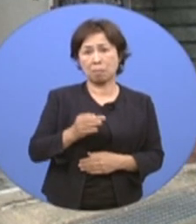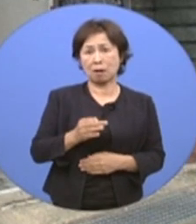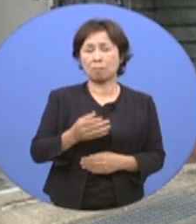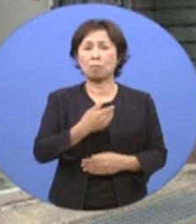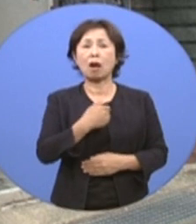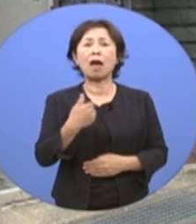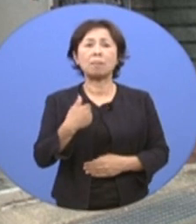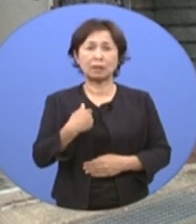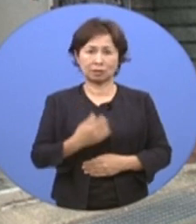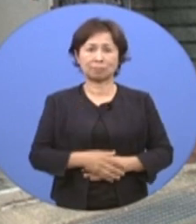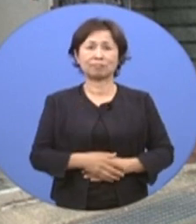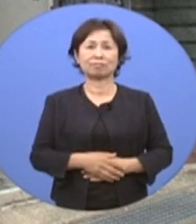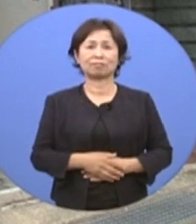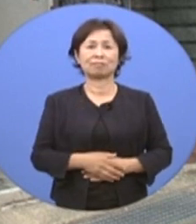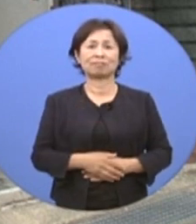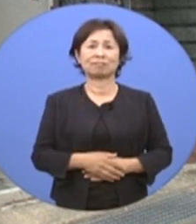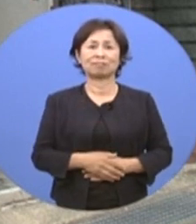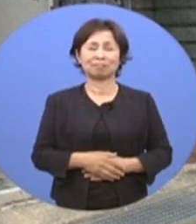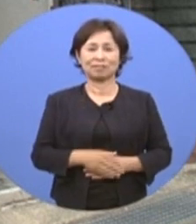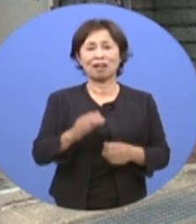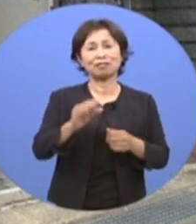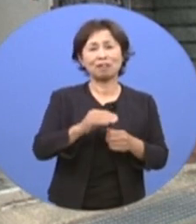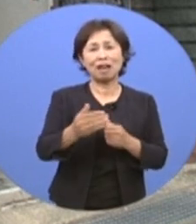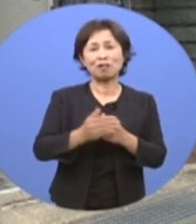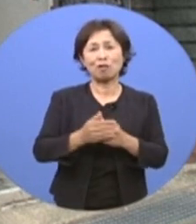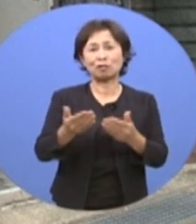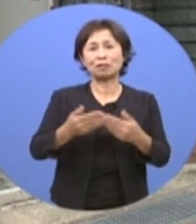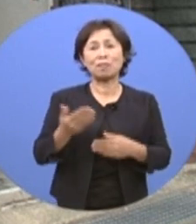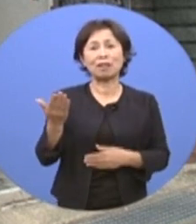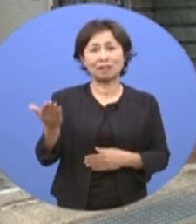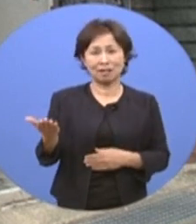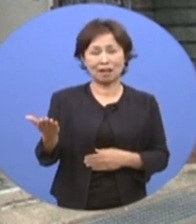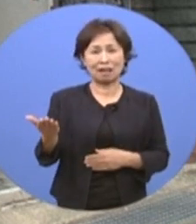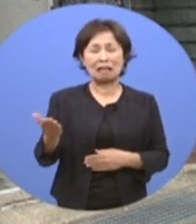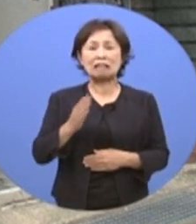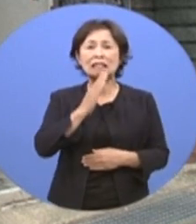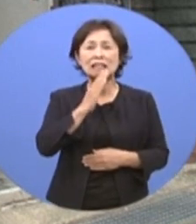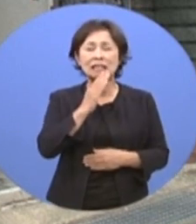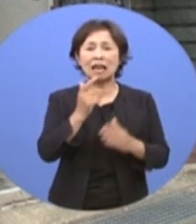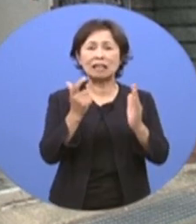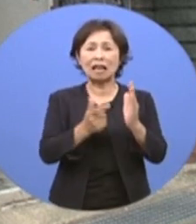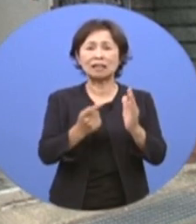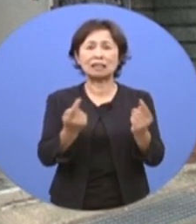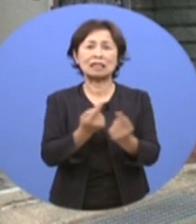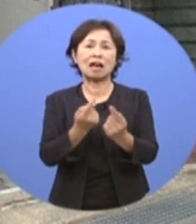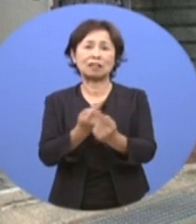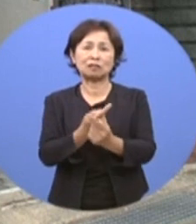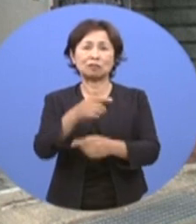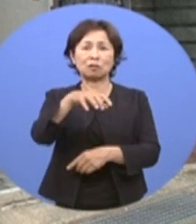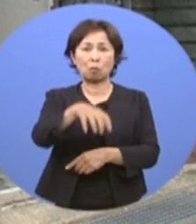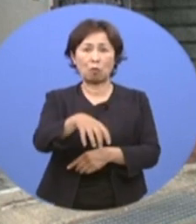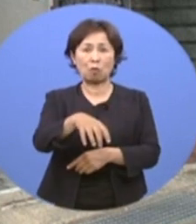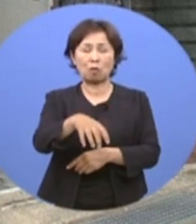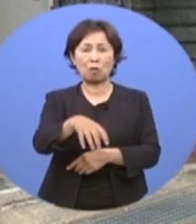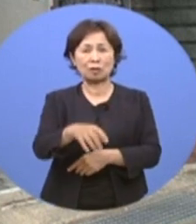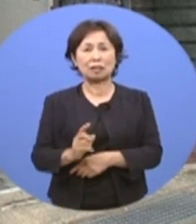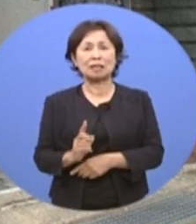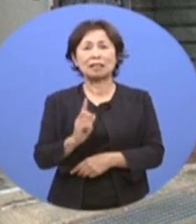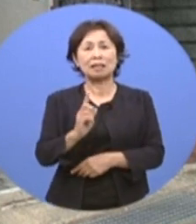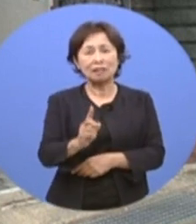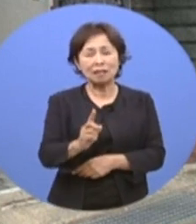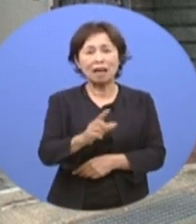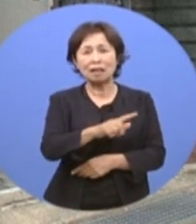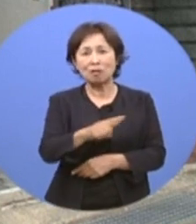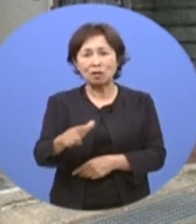ご好意により取材に協力いただけるということで実際の耐震改修現場に伺いました。工事内